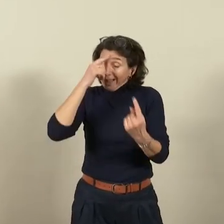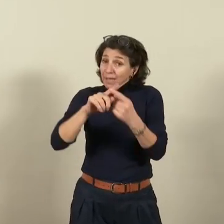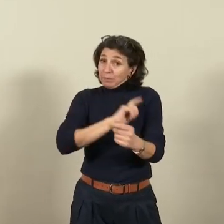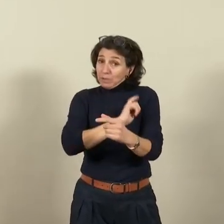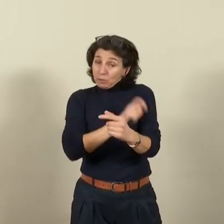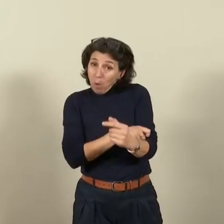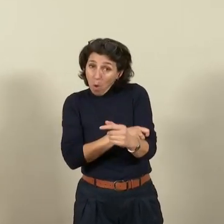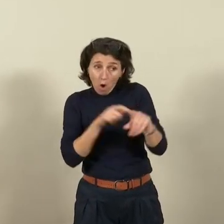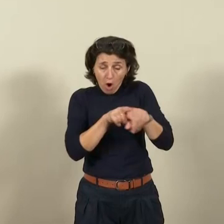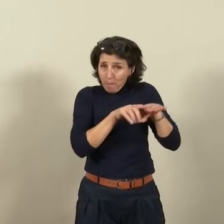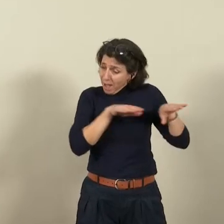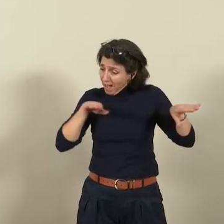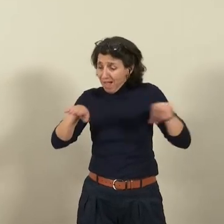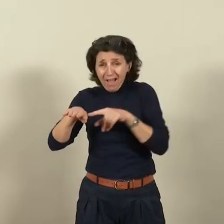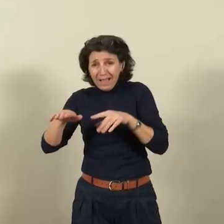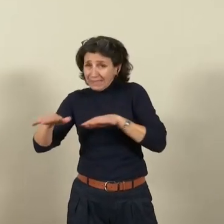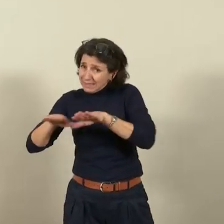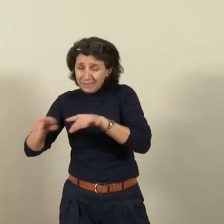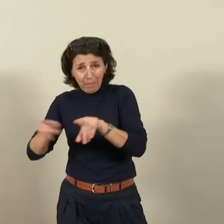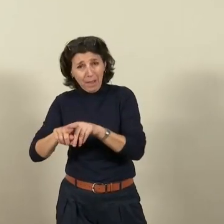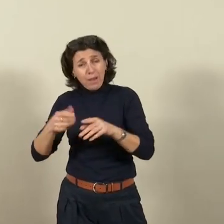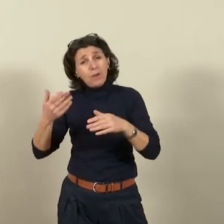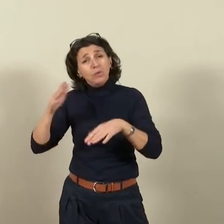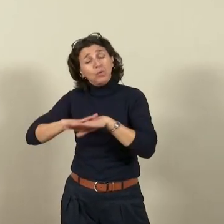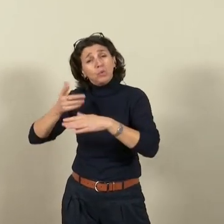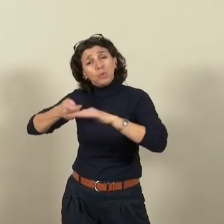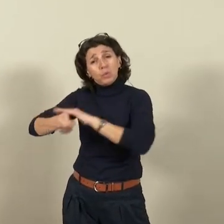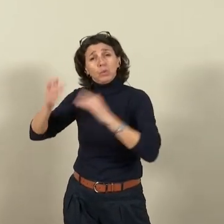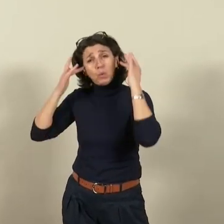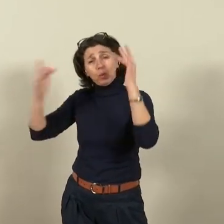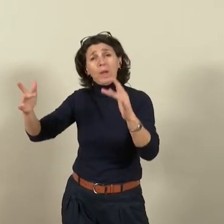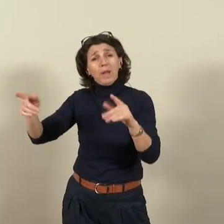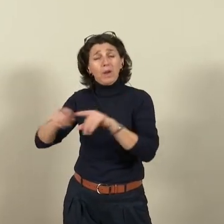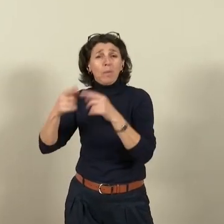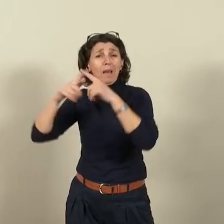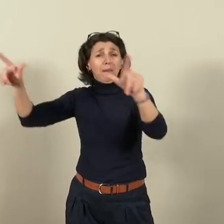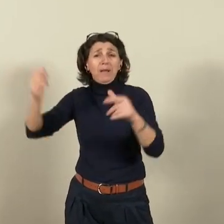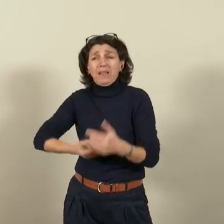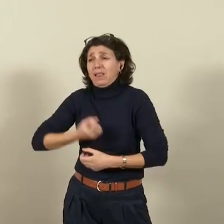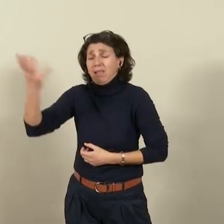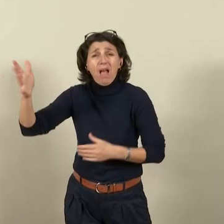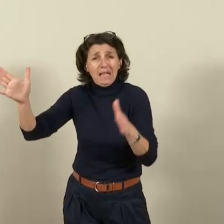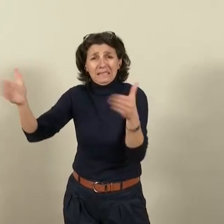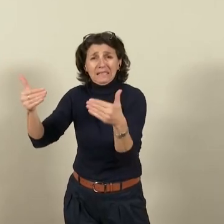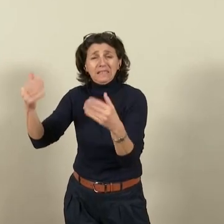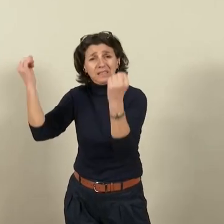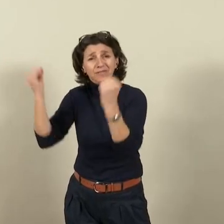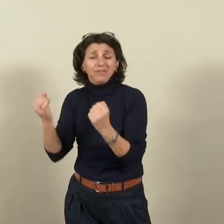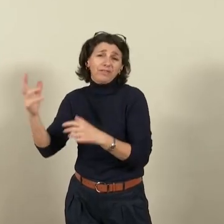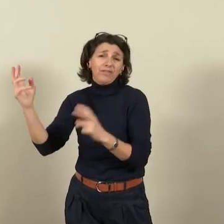système qu'avec les subventions culturelles qui aboutit à brider la liberté artistique en soumettant à la création à vos Lubis